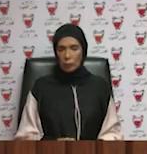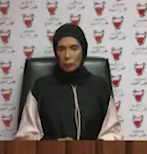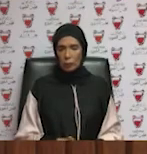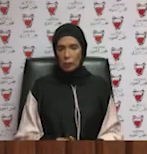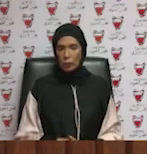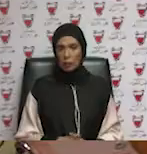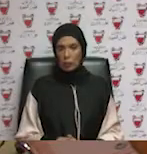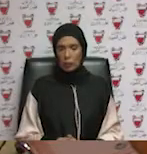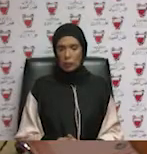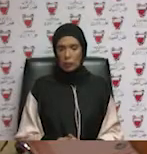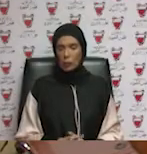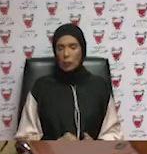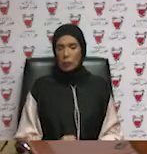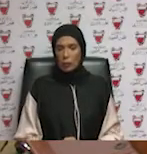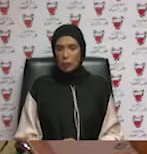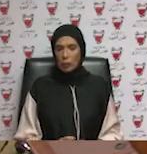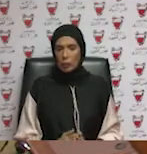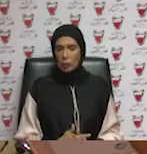شكرا معالي الرئيس.